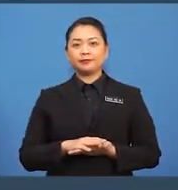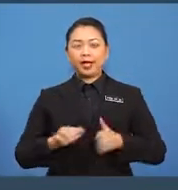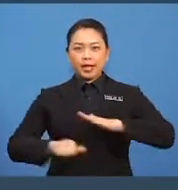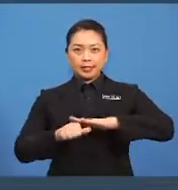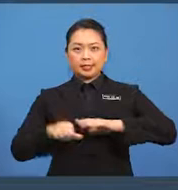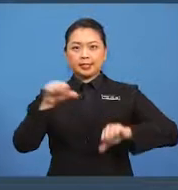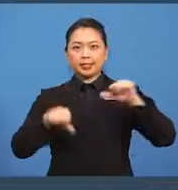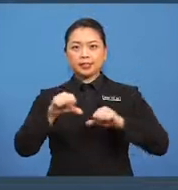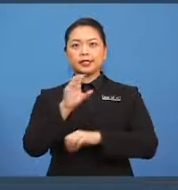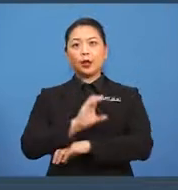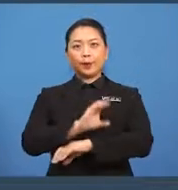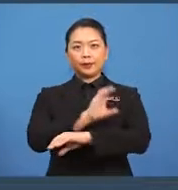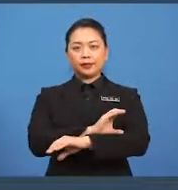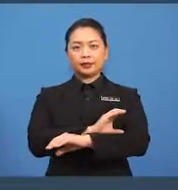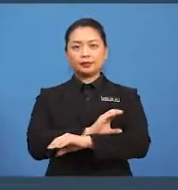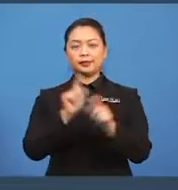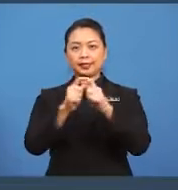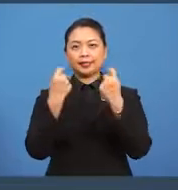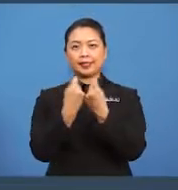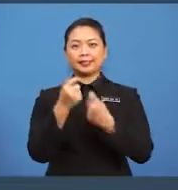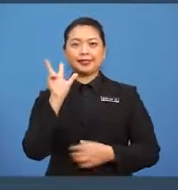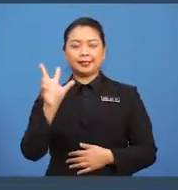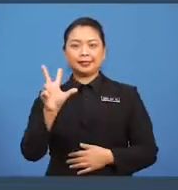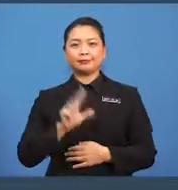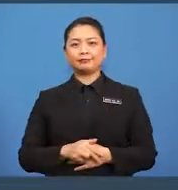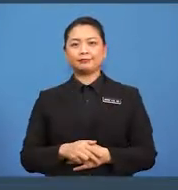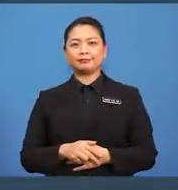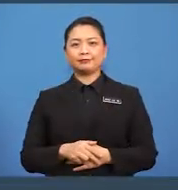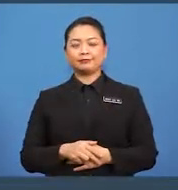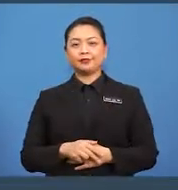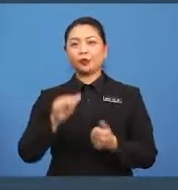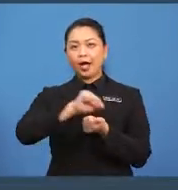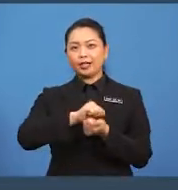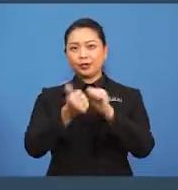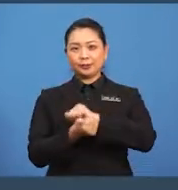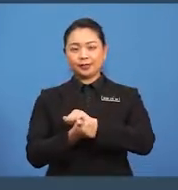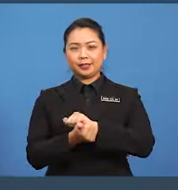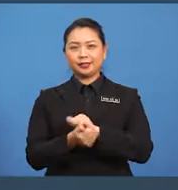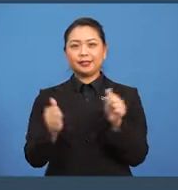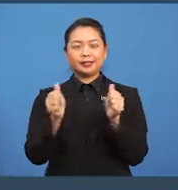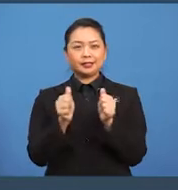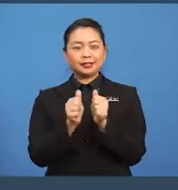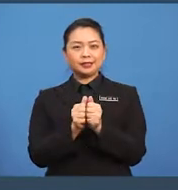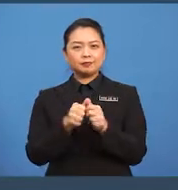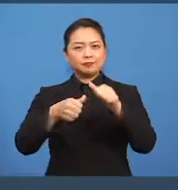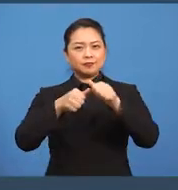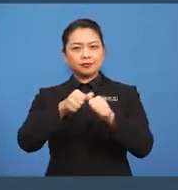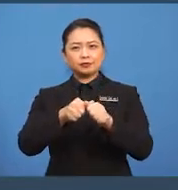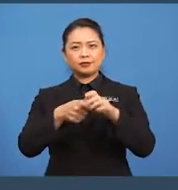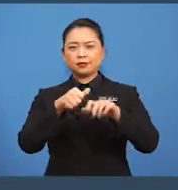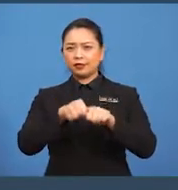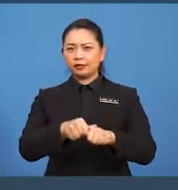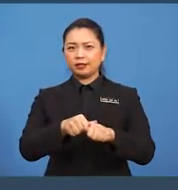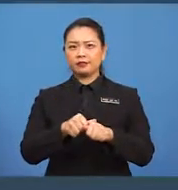Asas Sains Komputer Tingkatan 3, iaitu Algoritma dengan menitik beratkan Standard